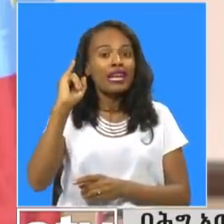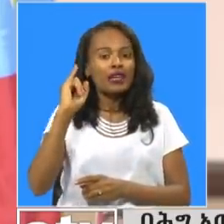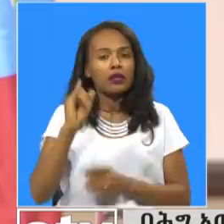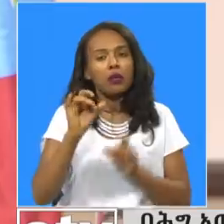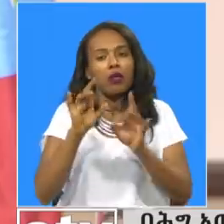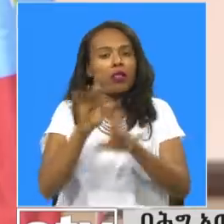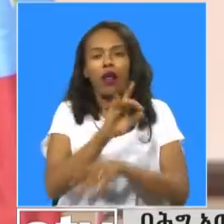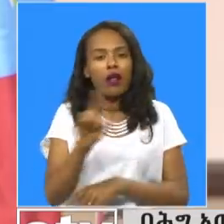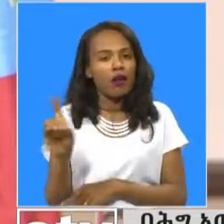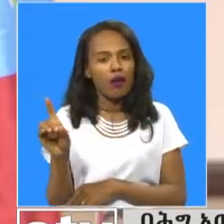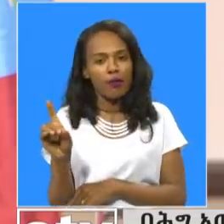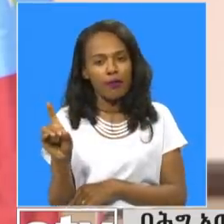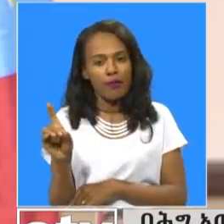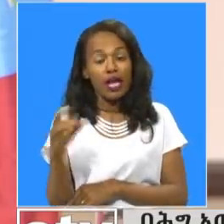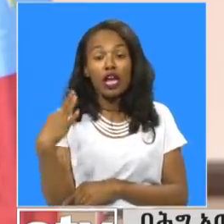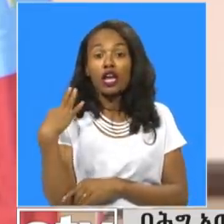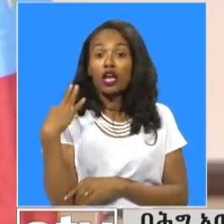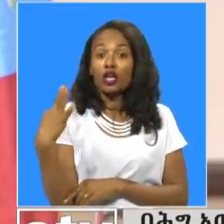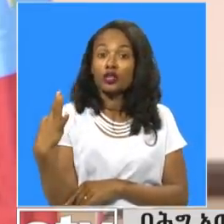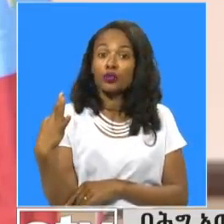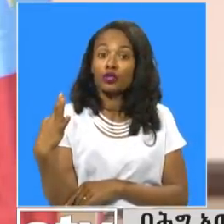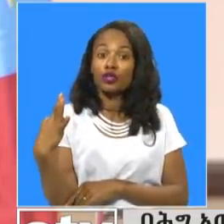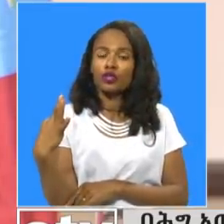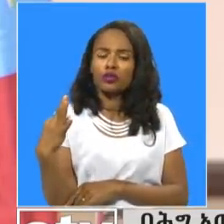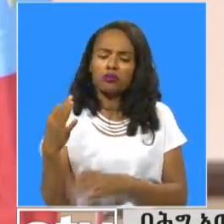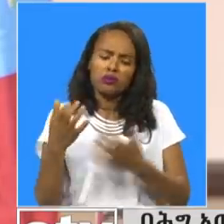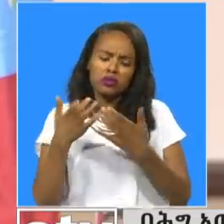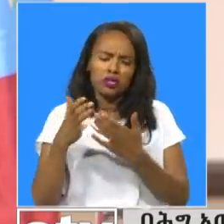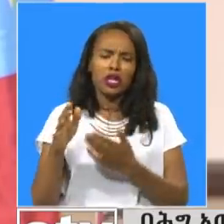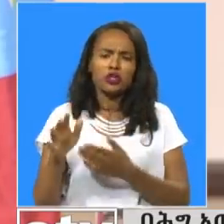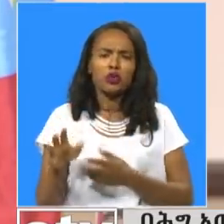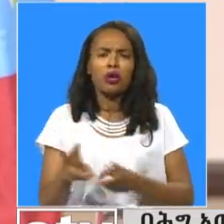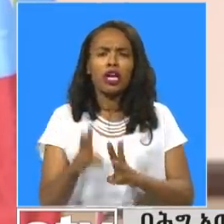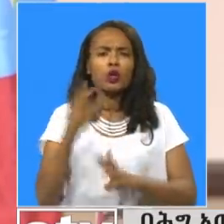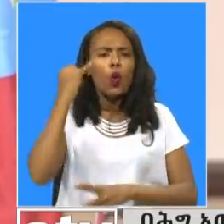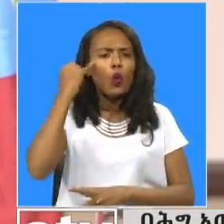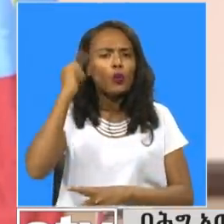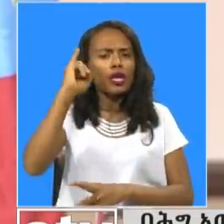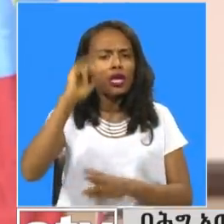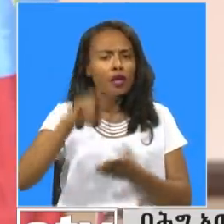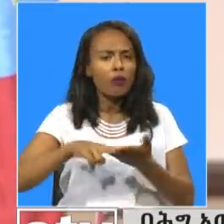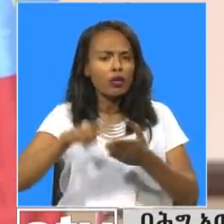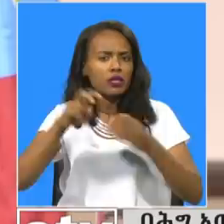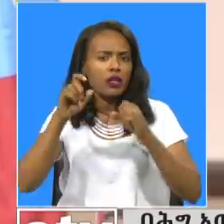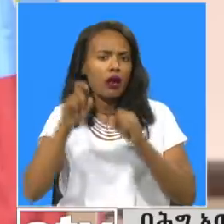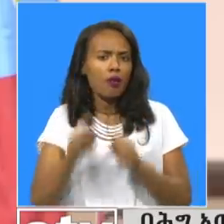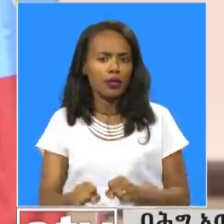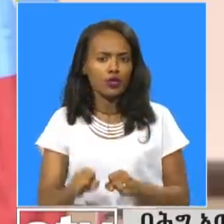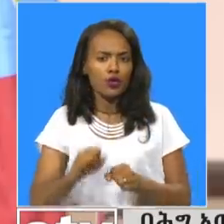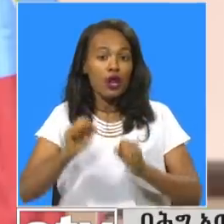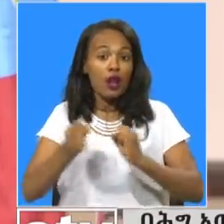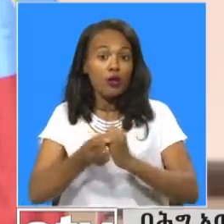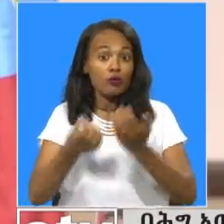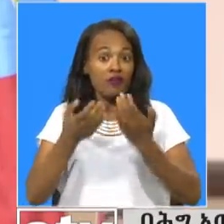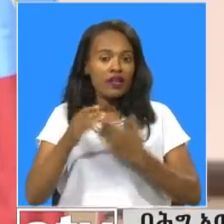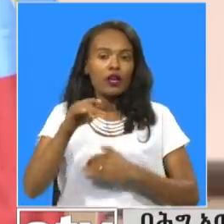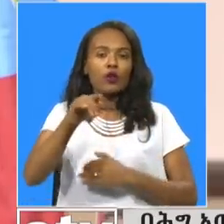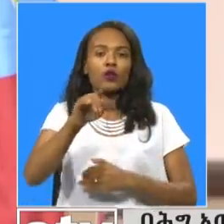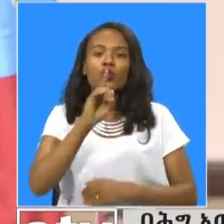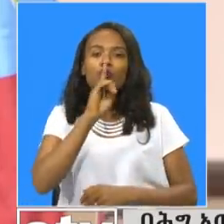አይደሉም። ግለሰቦች በመሰላቸው መንገድ ኦፒኒየን ማንሳት መቻል አለባቸው። ለውጡ ይፈልገው እሱ